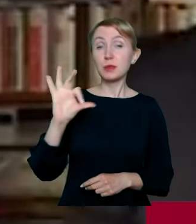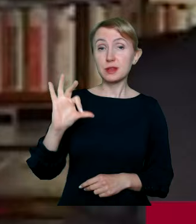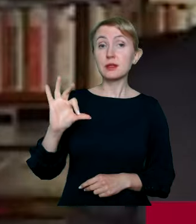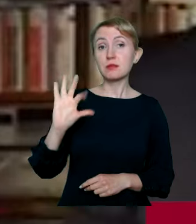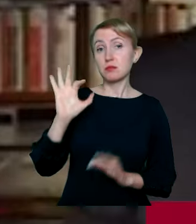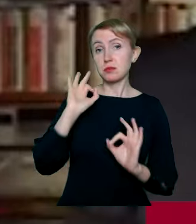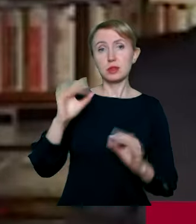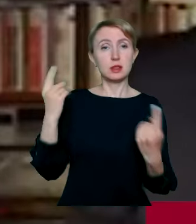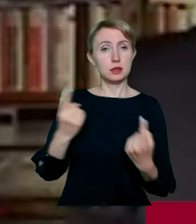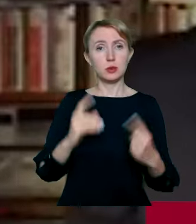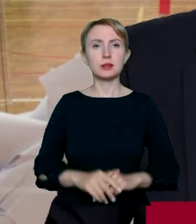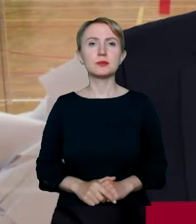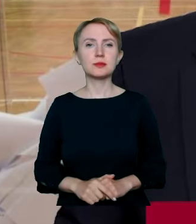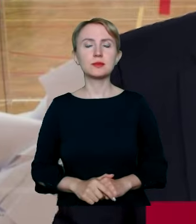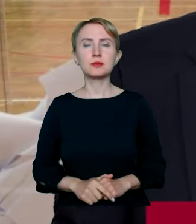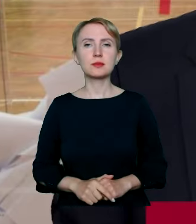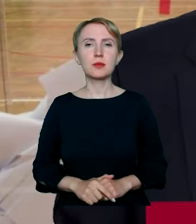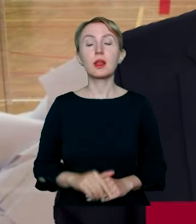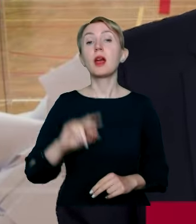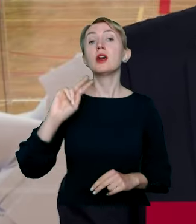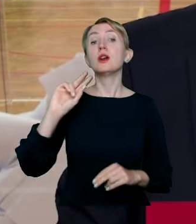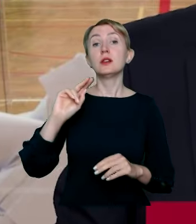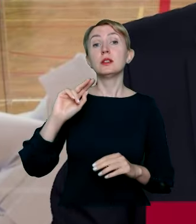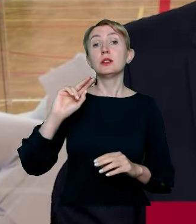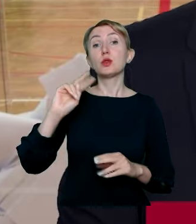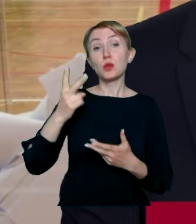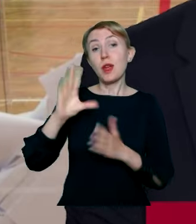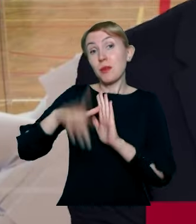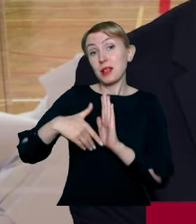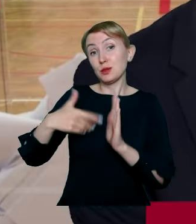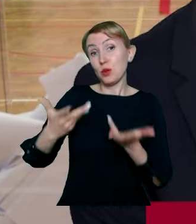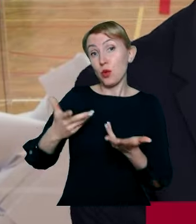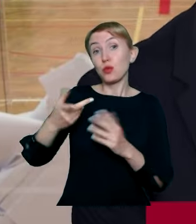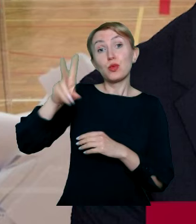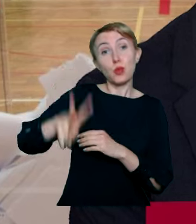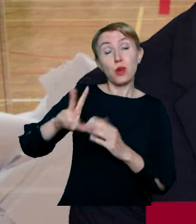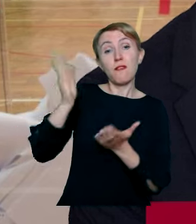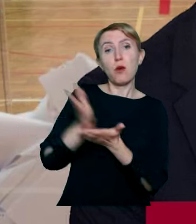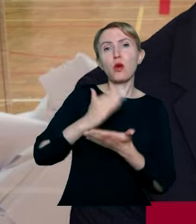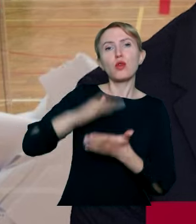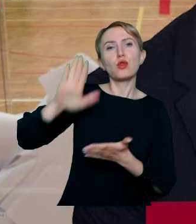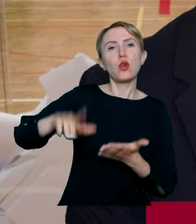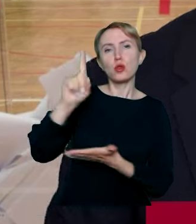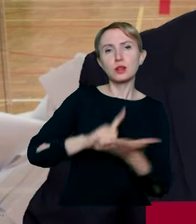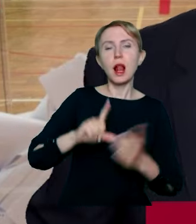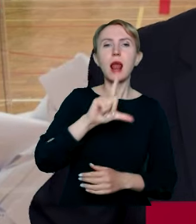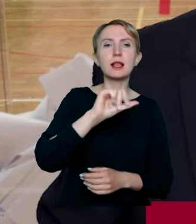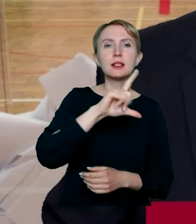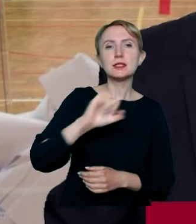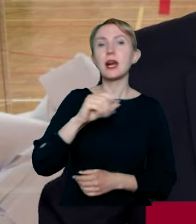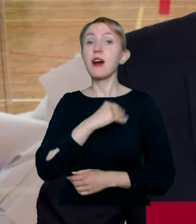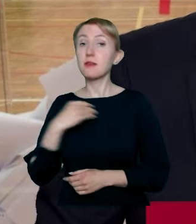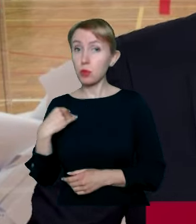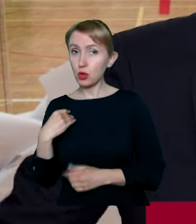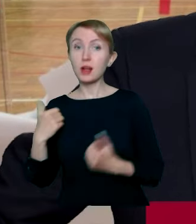całkiem dobrze. To skoro przy drugich miastach jesteśmy, druga w województwie dolnośląskim jest Legnica, w Polsce